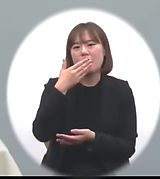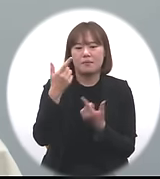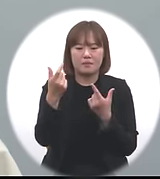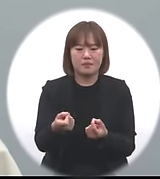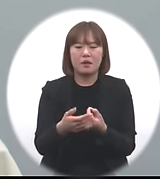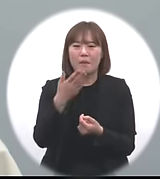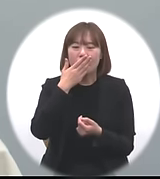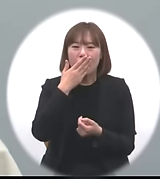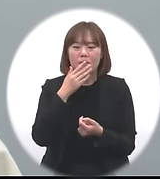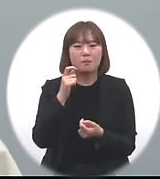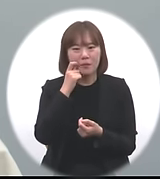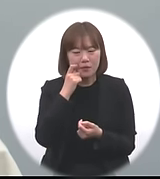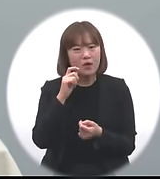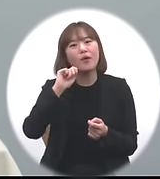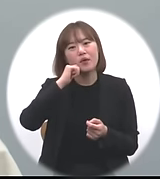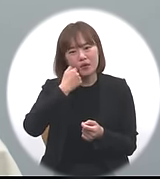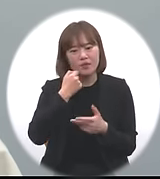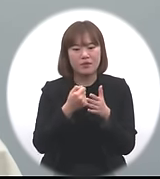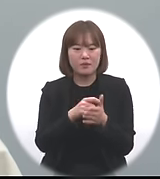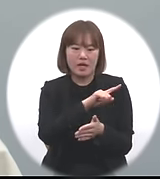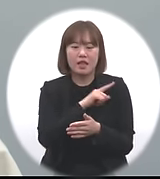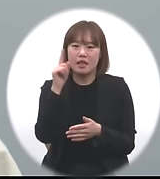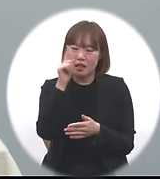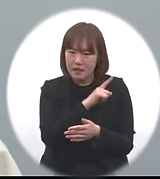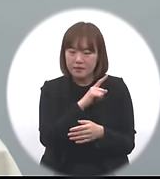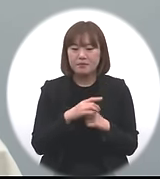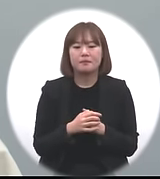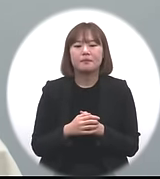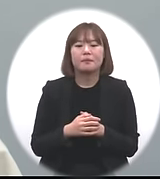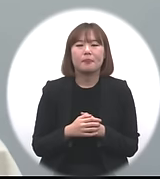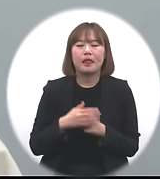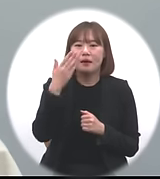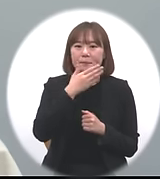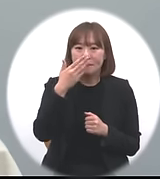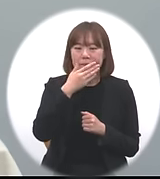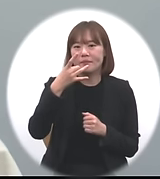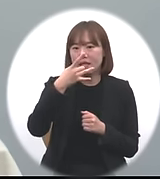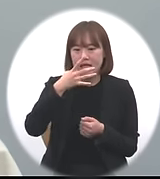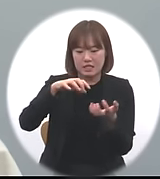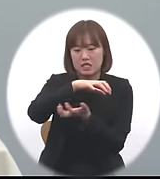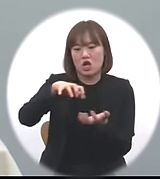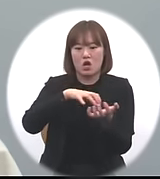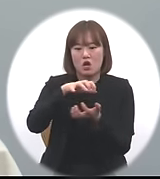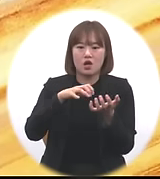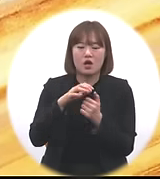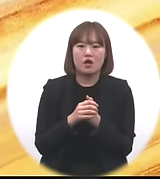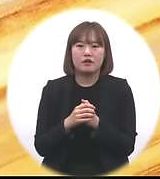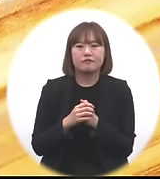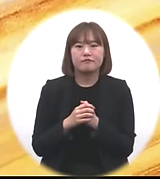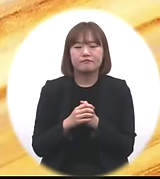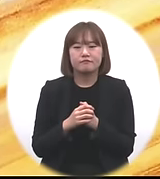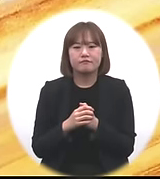빵, 과자, 간식, 그리고는 밥도 그렇습니다. 근데 밥을 안 먹을 수는 없죠. 앞서 말씀드린 대로 가장 나쁜 거 뭐라고 말씀드렸냐면